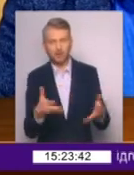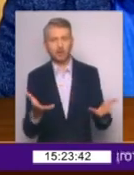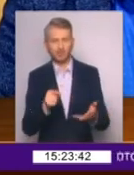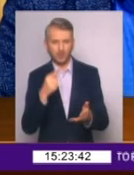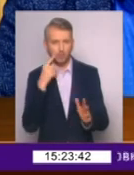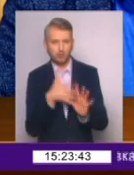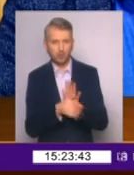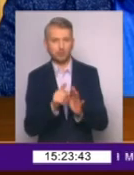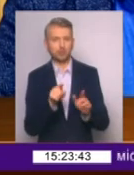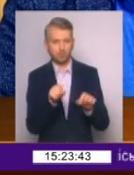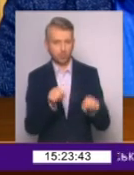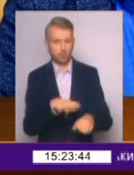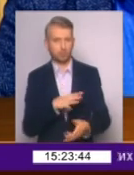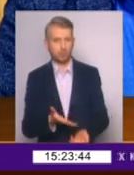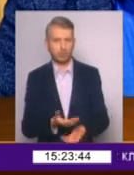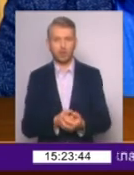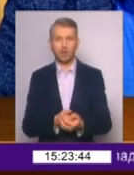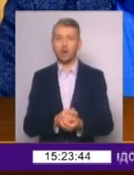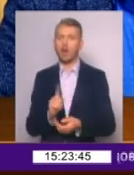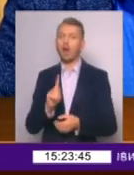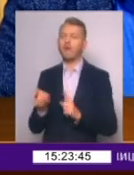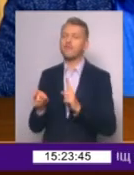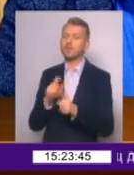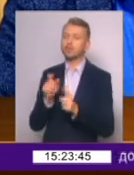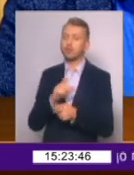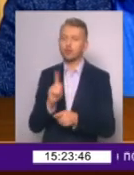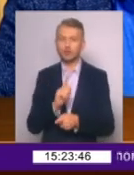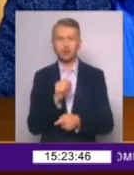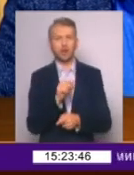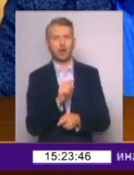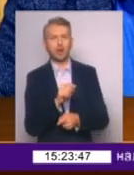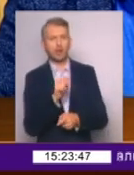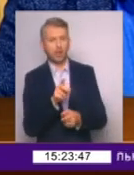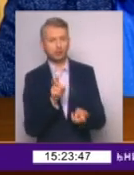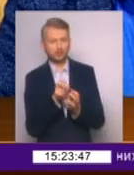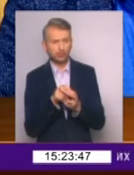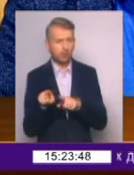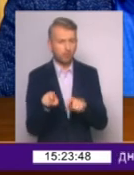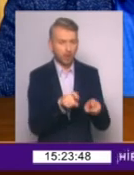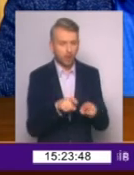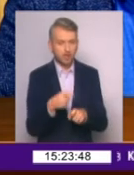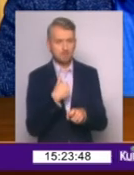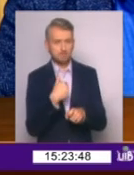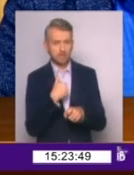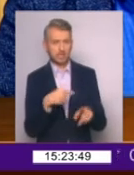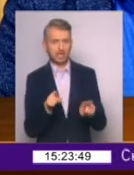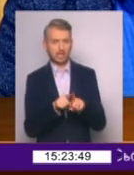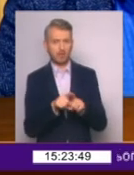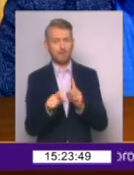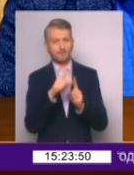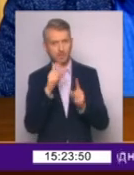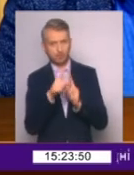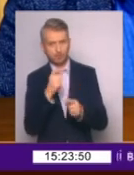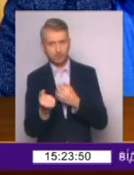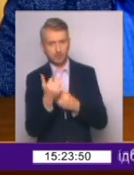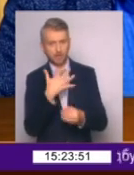розумієте, що там може бути. А що вам відповідають, скажіть? Що вони там бігають. І мені присилають, мені такі, значить, відповіді